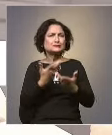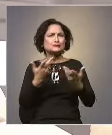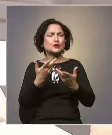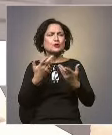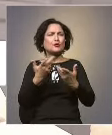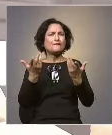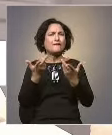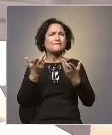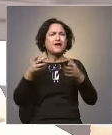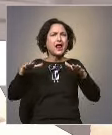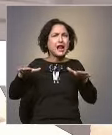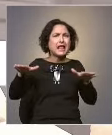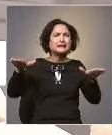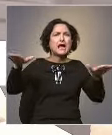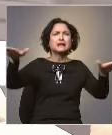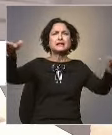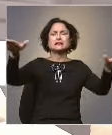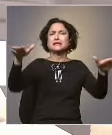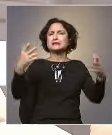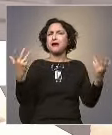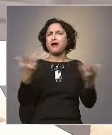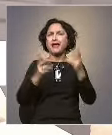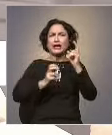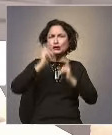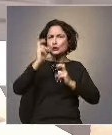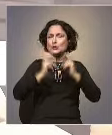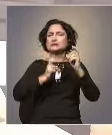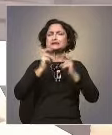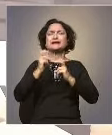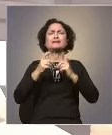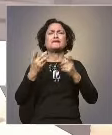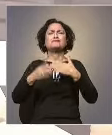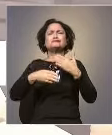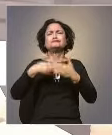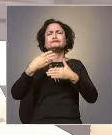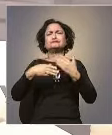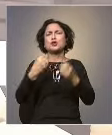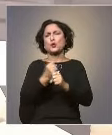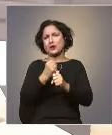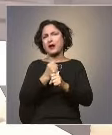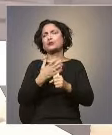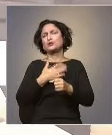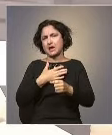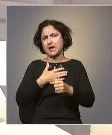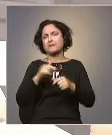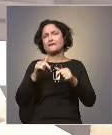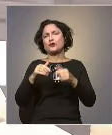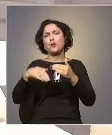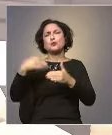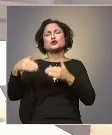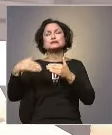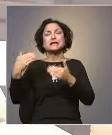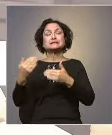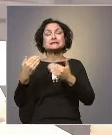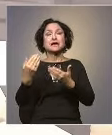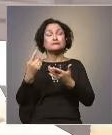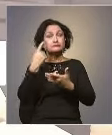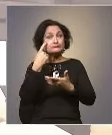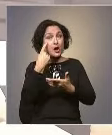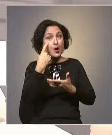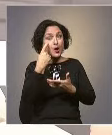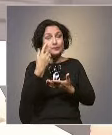летателната индустрия е много сложно, нали, нещо веднага да влезе. Трябва много регулации да преминат. Така че в момента са в процес на изпитване. Какво